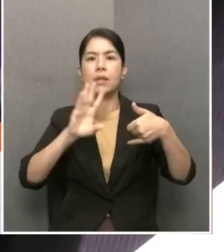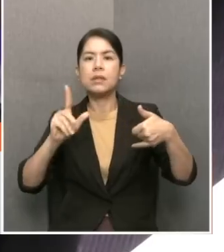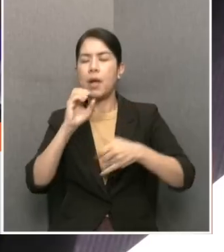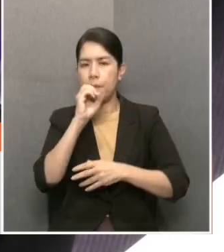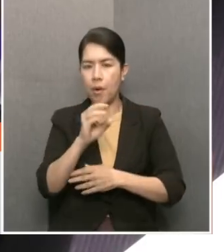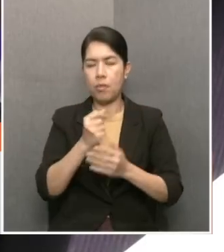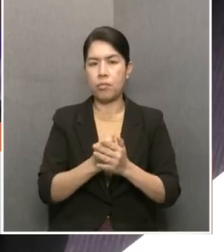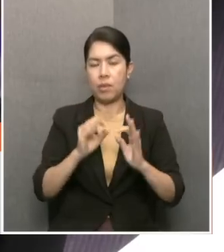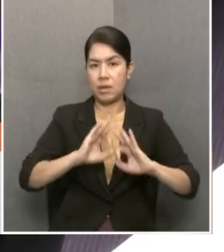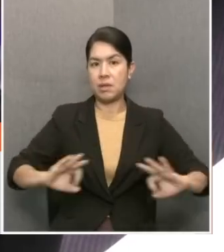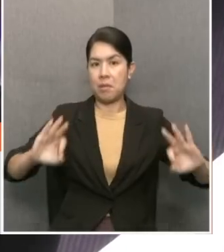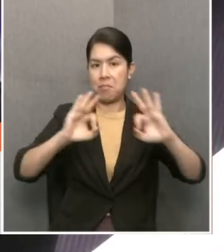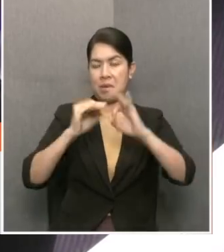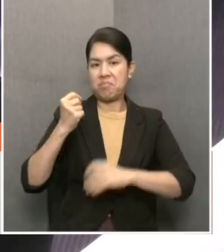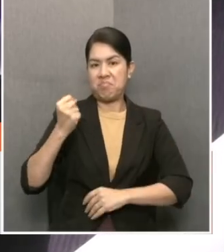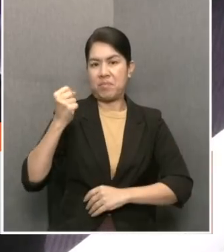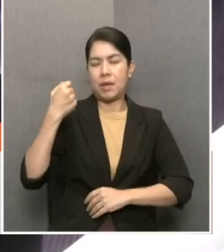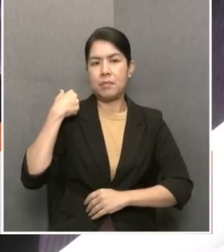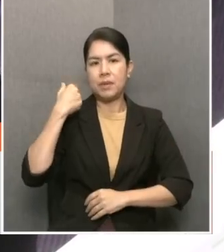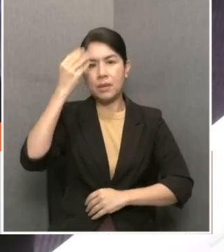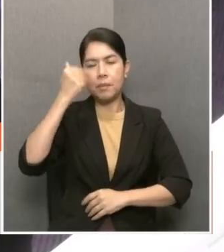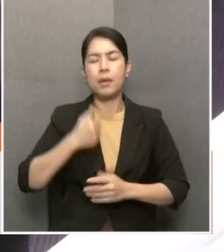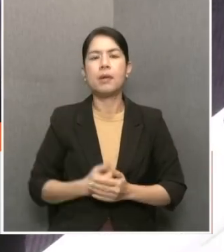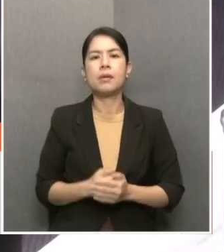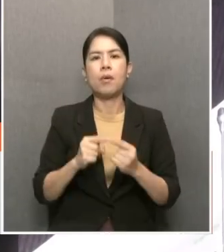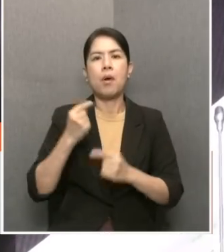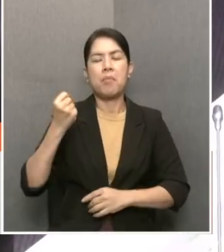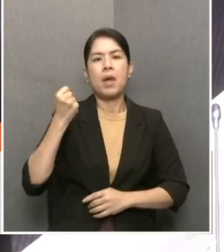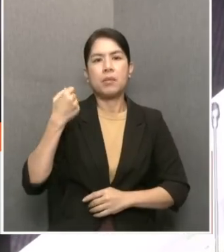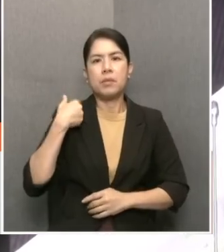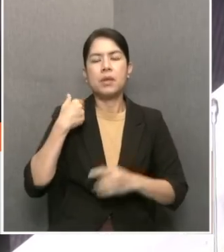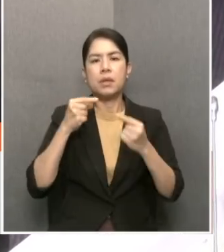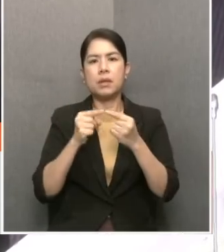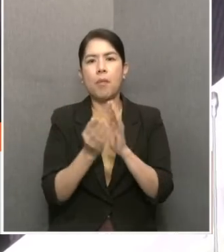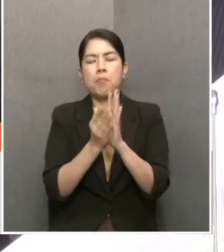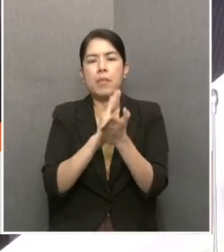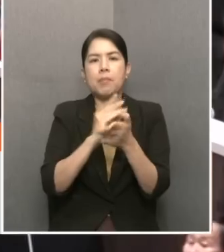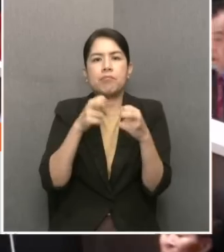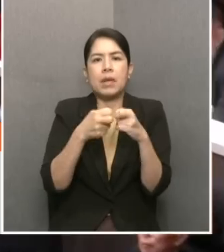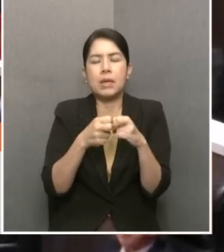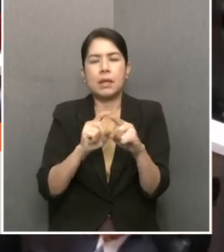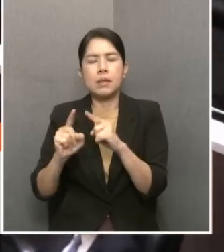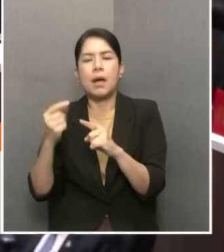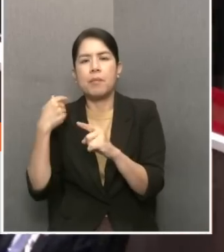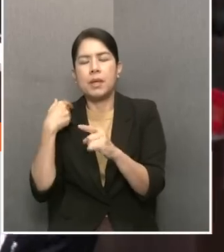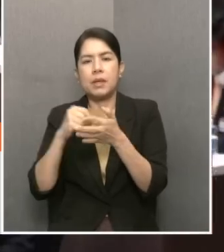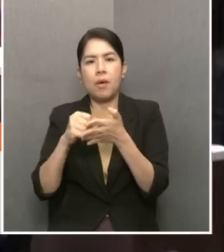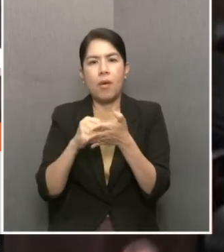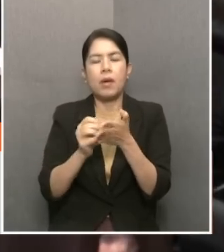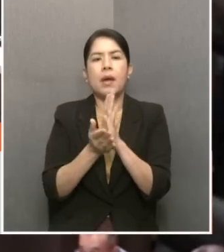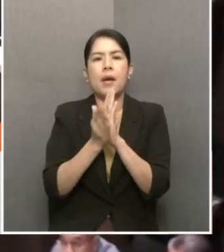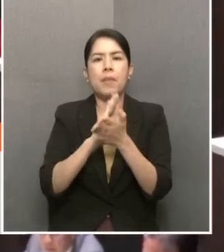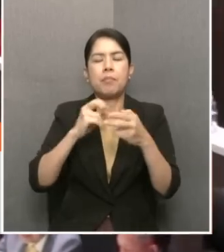แห่งอำนาจที่สยบราหูมีอำนาจถือเป็นวันที่ก้าวข้ามความขัดแย้งไปสู่การแก้ปัญหาให้